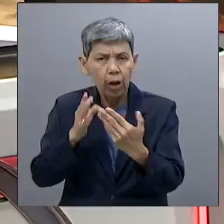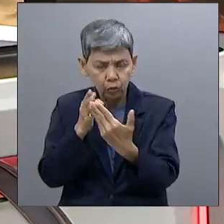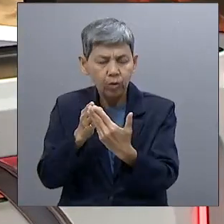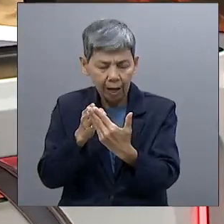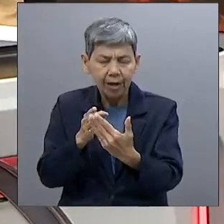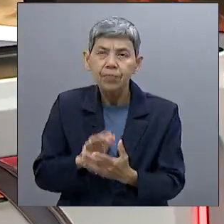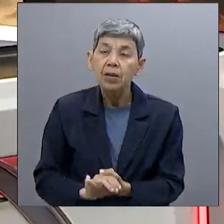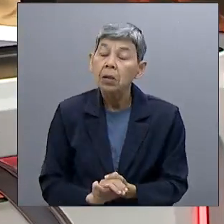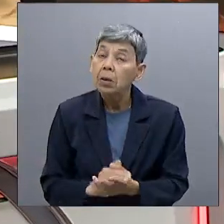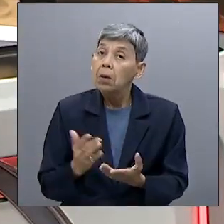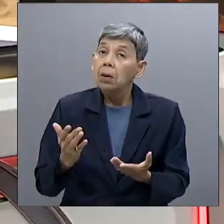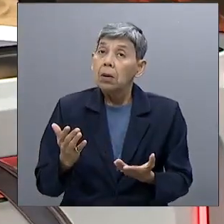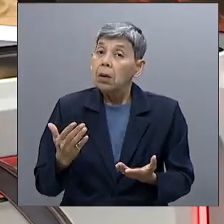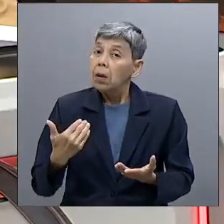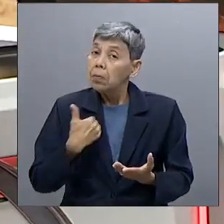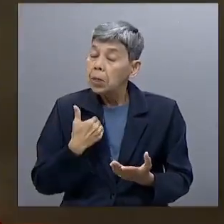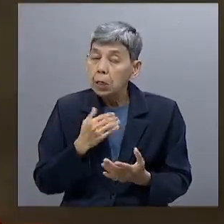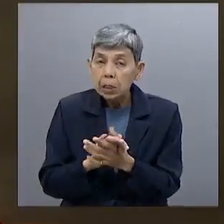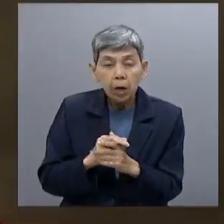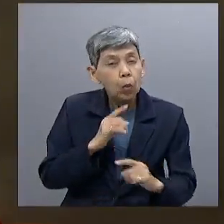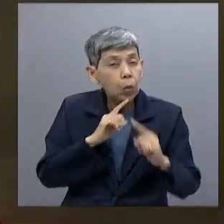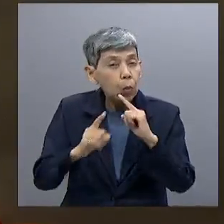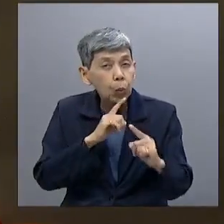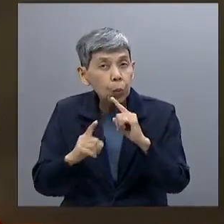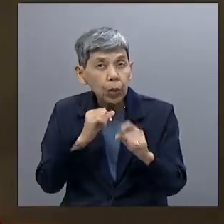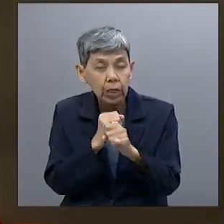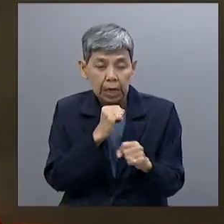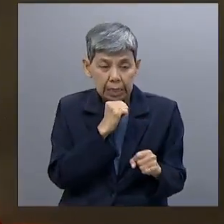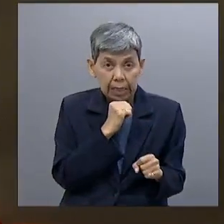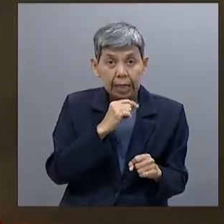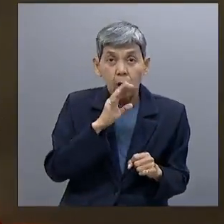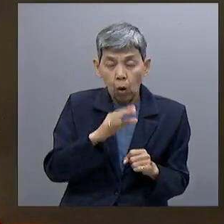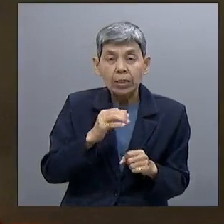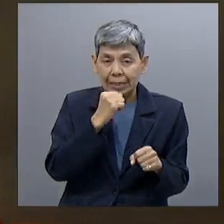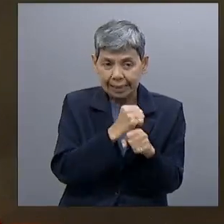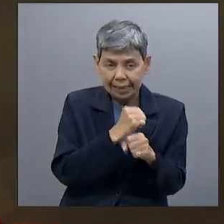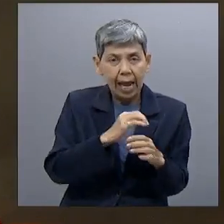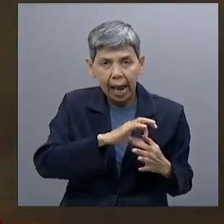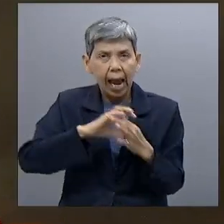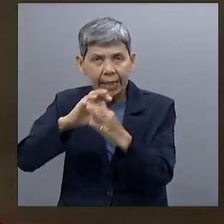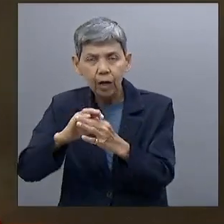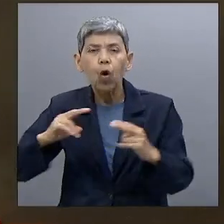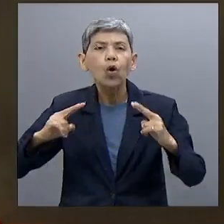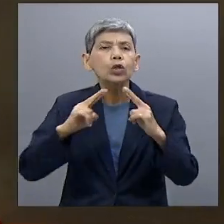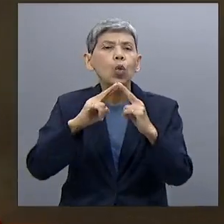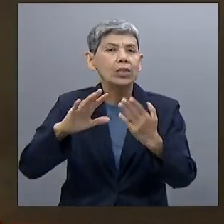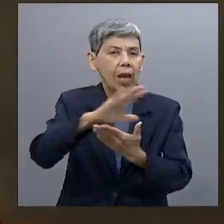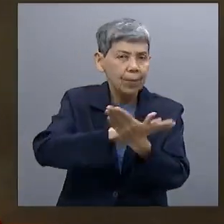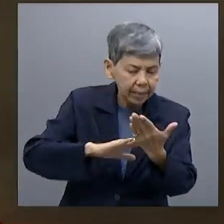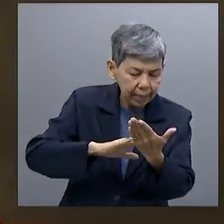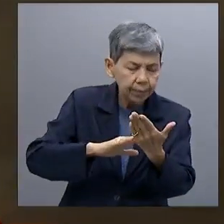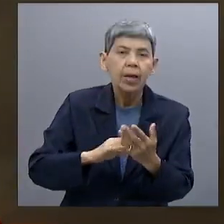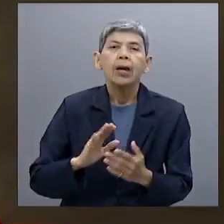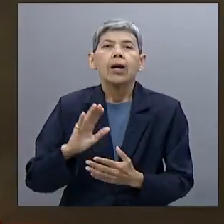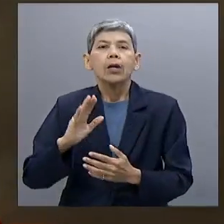นองน ี้แล้วมันจะไปมันมีการสอดประสานกันยังไงกับการทำงานของทางหน่วยงานที่เกี่ยวข้องอย่างเช่นกระทรวงการต่างประเทศกับท